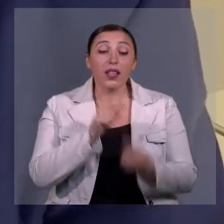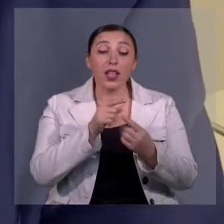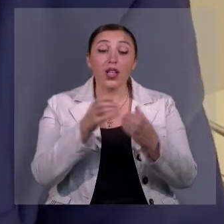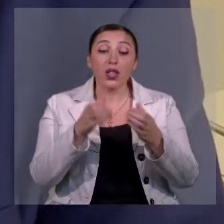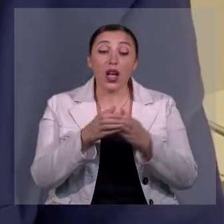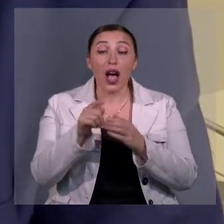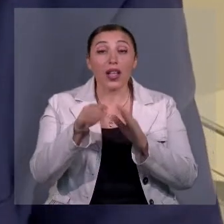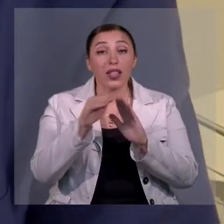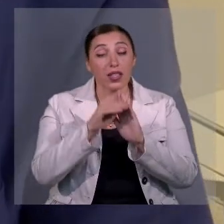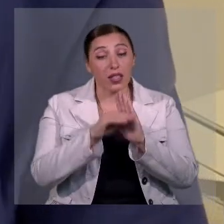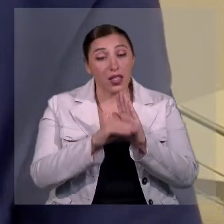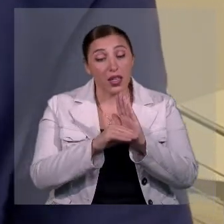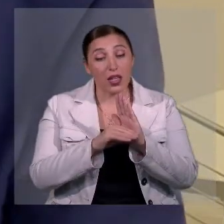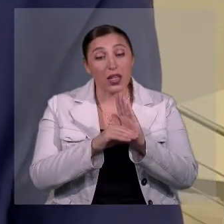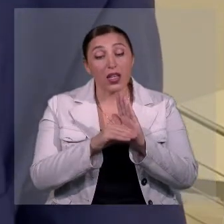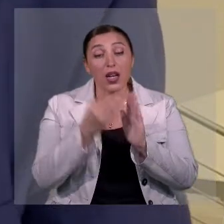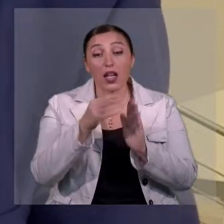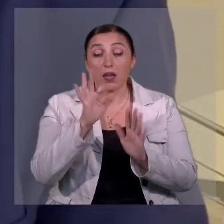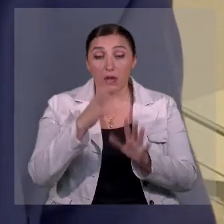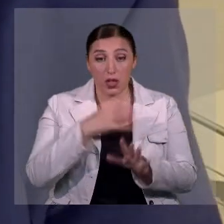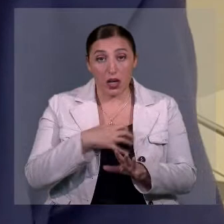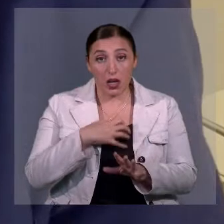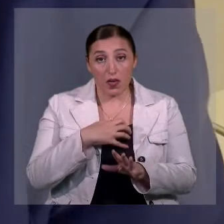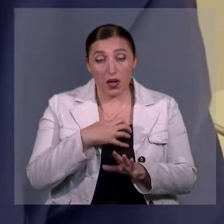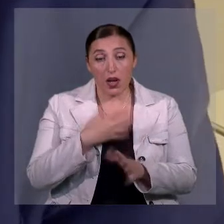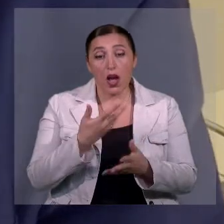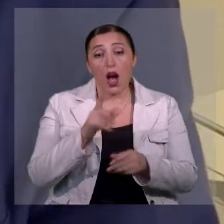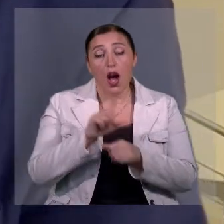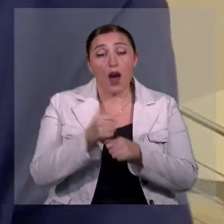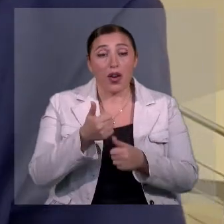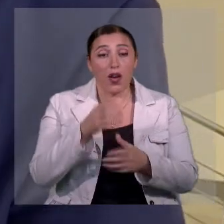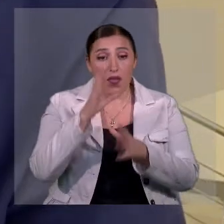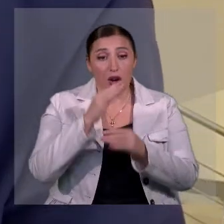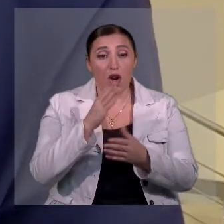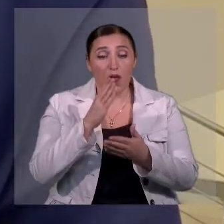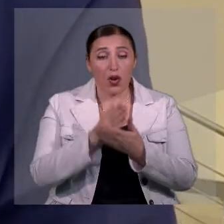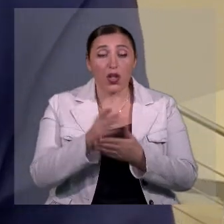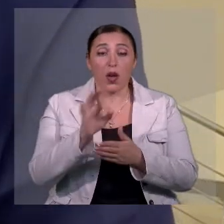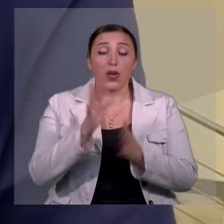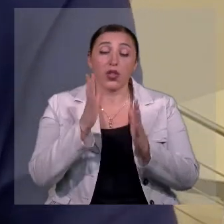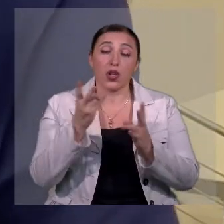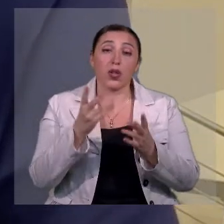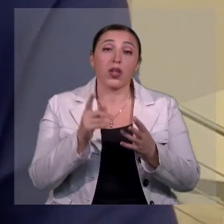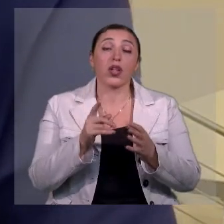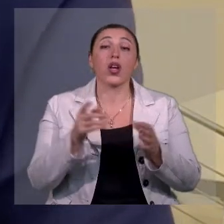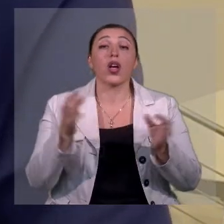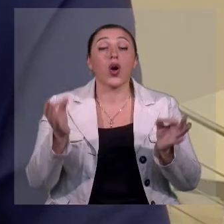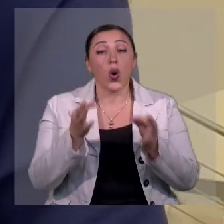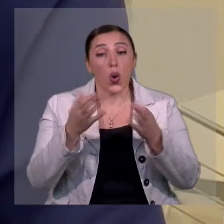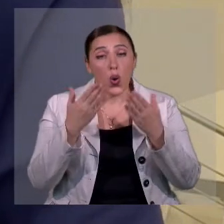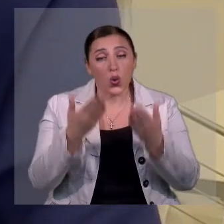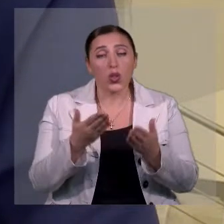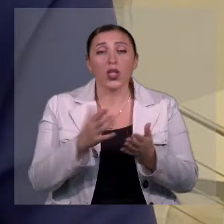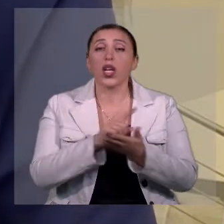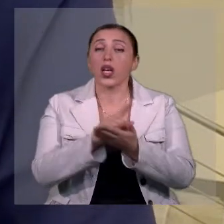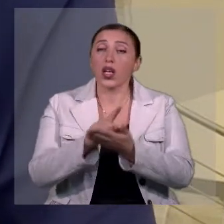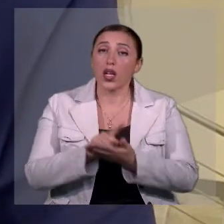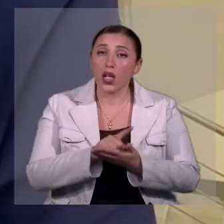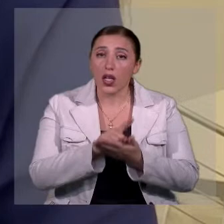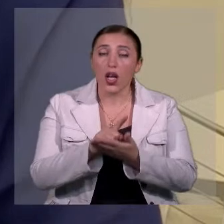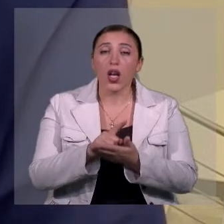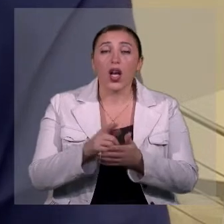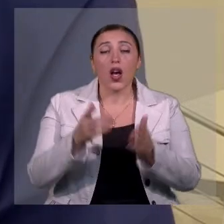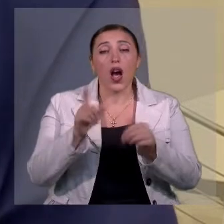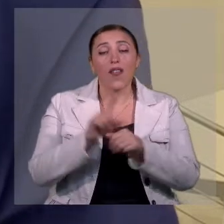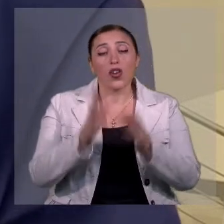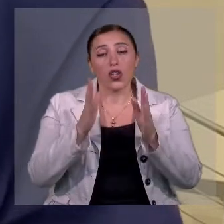այս նախագիծը կարևորում է, ապա ևս մեկ հնարավորություն շատ ավելի շատ խոսել սրա մասին և շատ